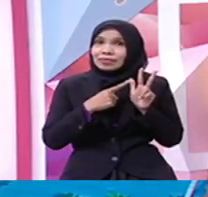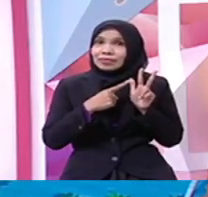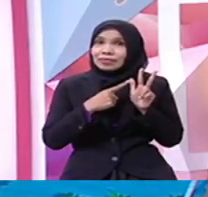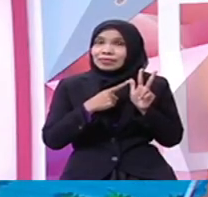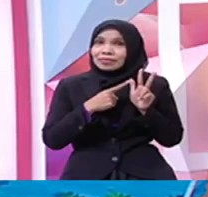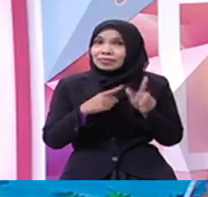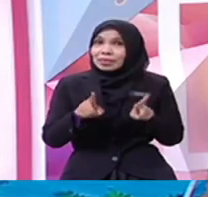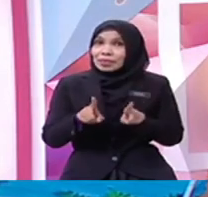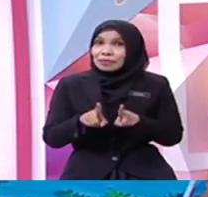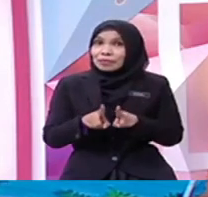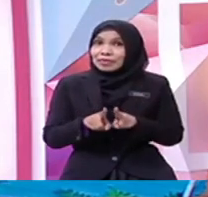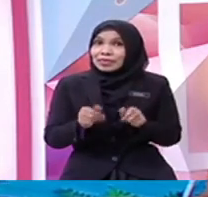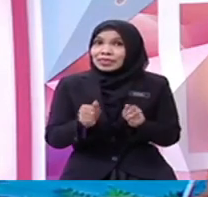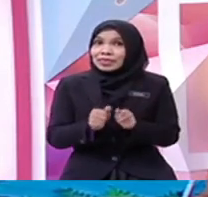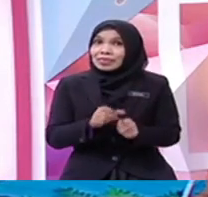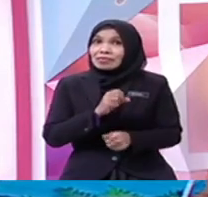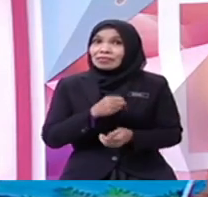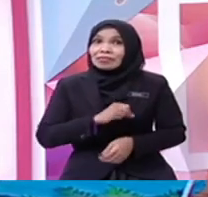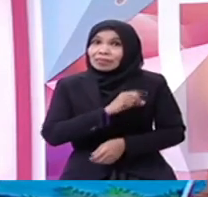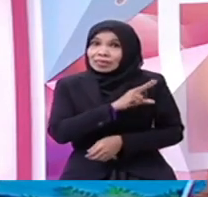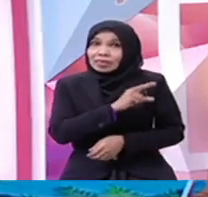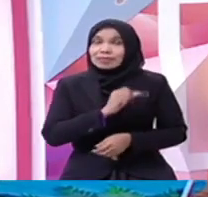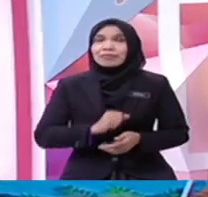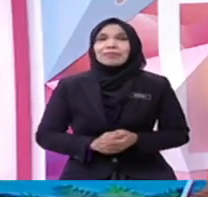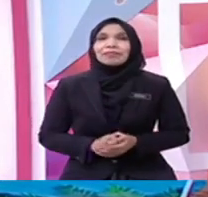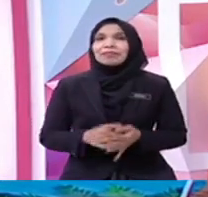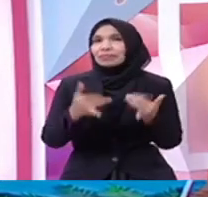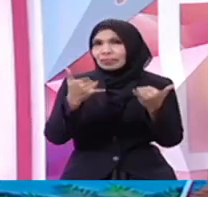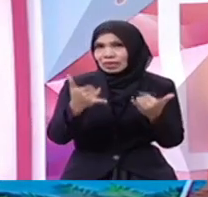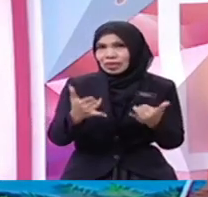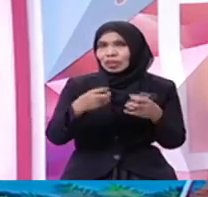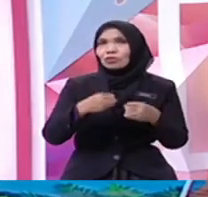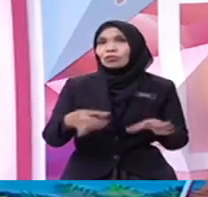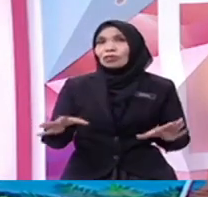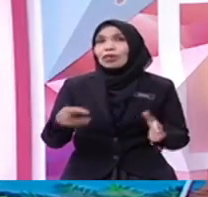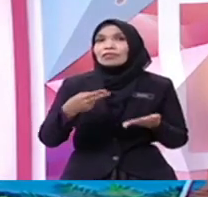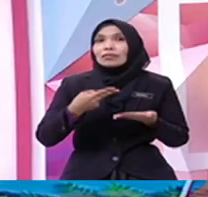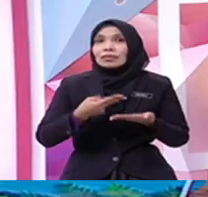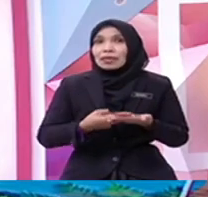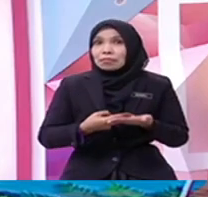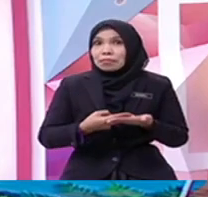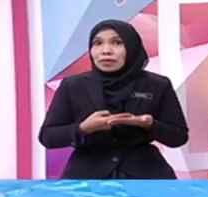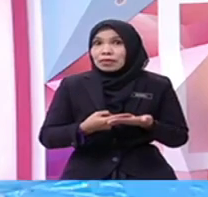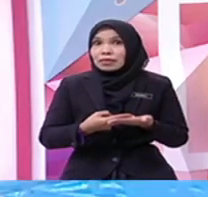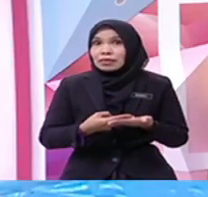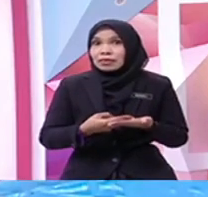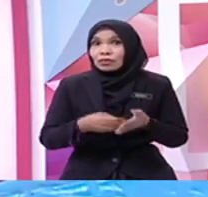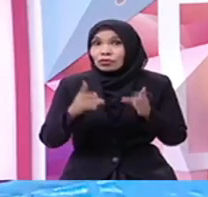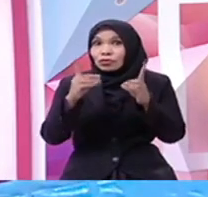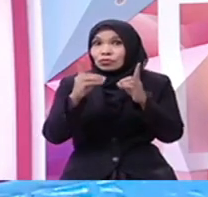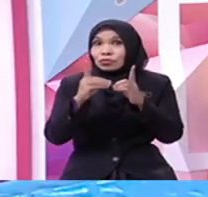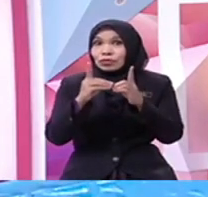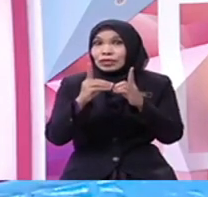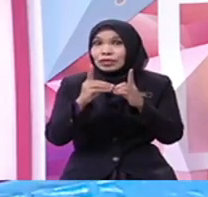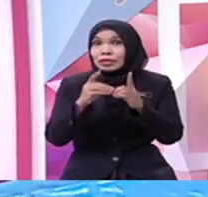Oke sekarang kita sudah sampai kepada batu-batu yang kecil nih ah